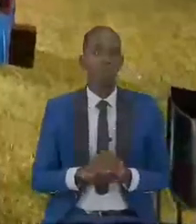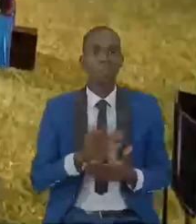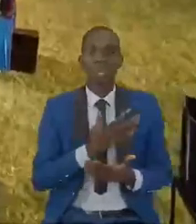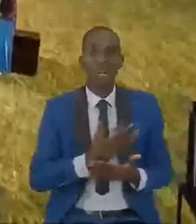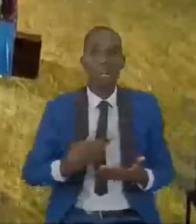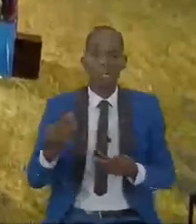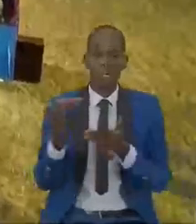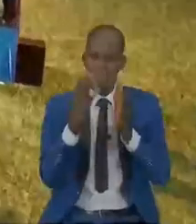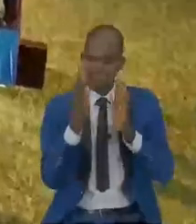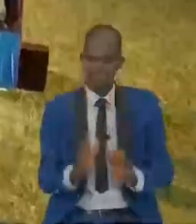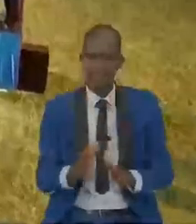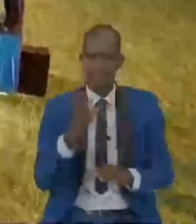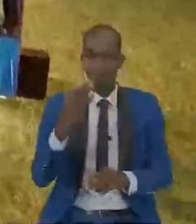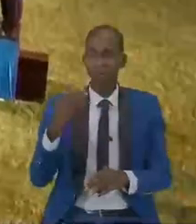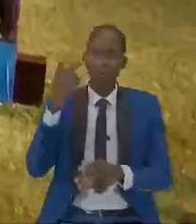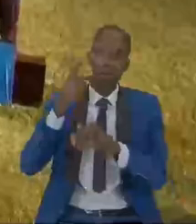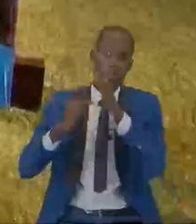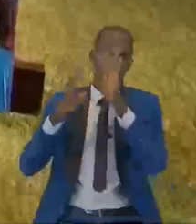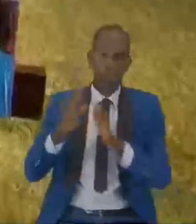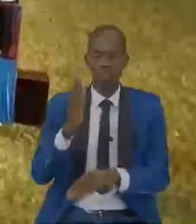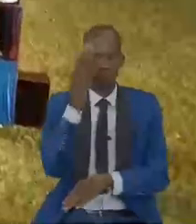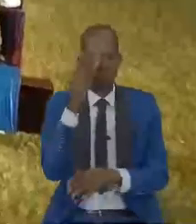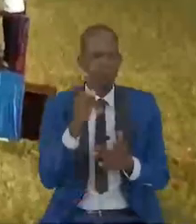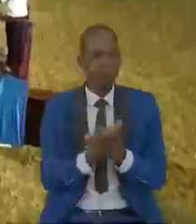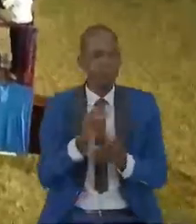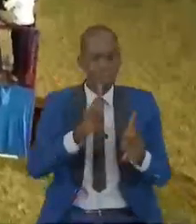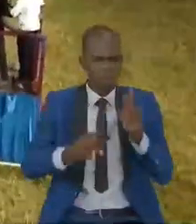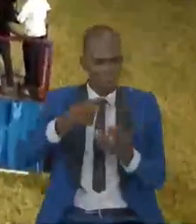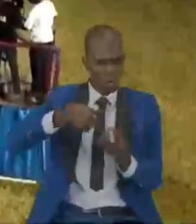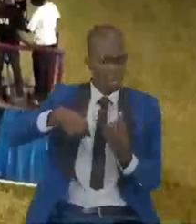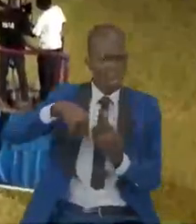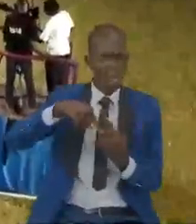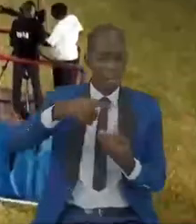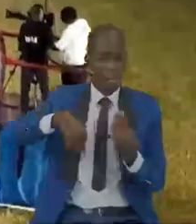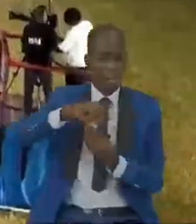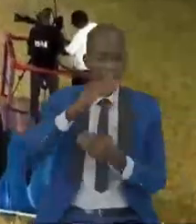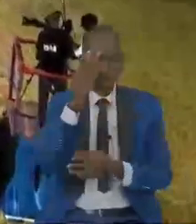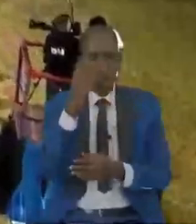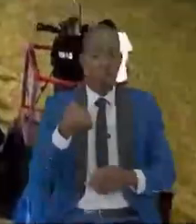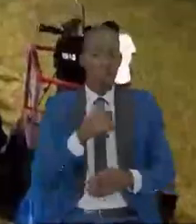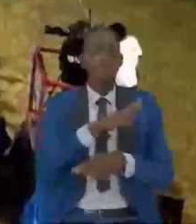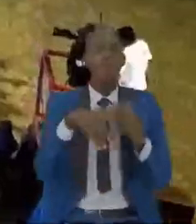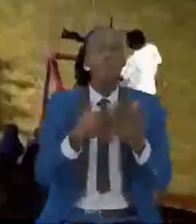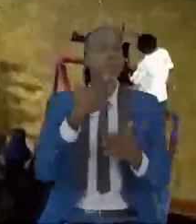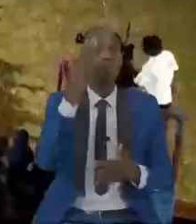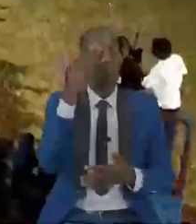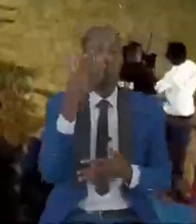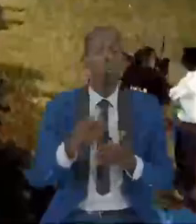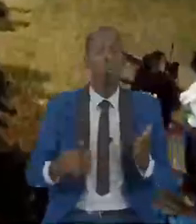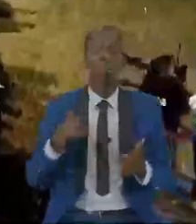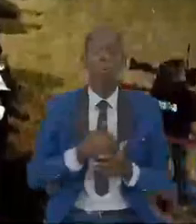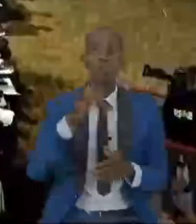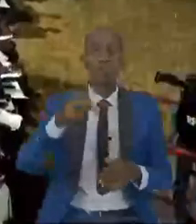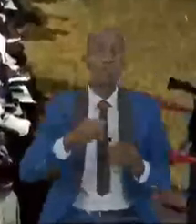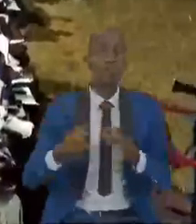l'Abana et le Papa, cela ne va pas ôter ta lèpre. Et les serviteurs savent cela, les gens autour de